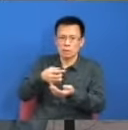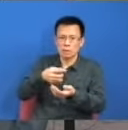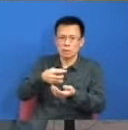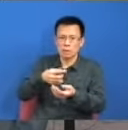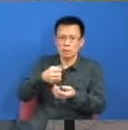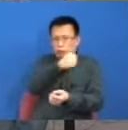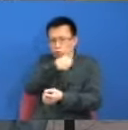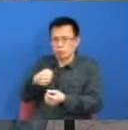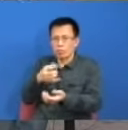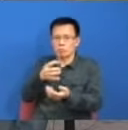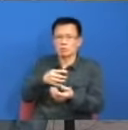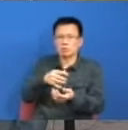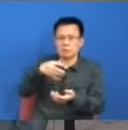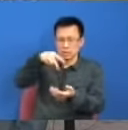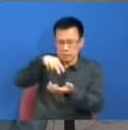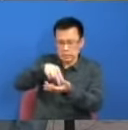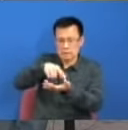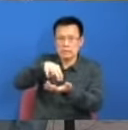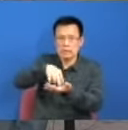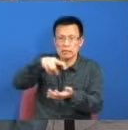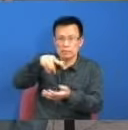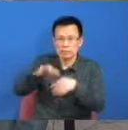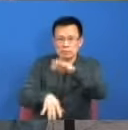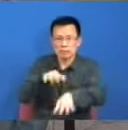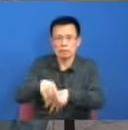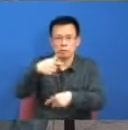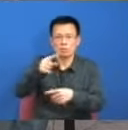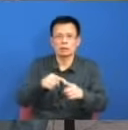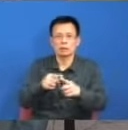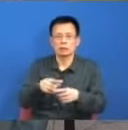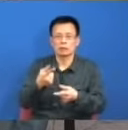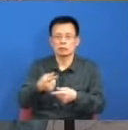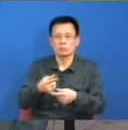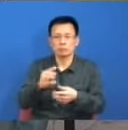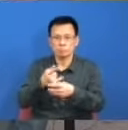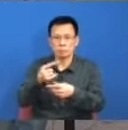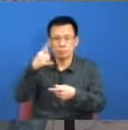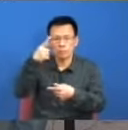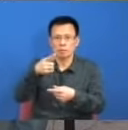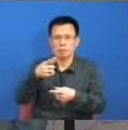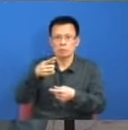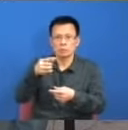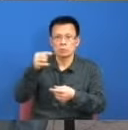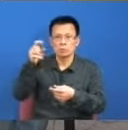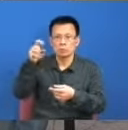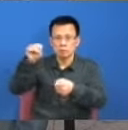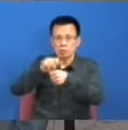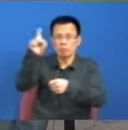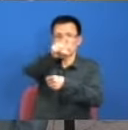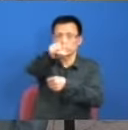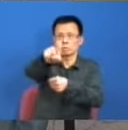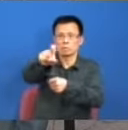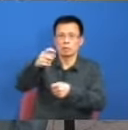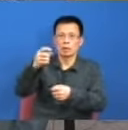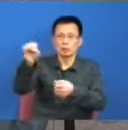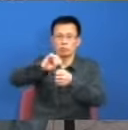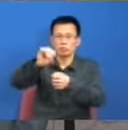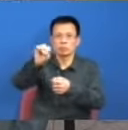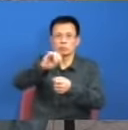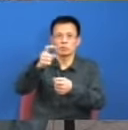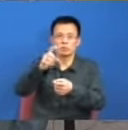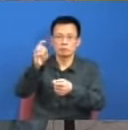的但是警方為什麼這樣做呢？因為他這樣 blockade 了之後呢就噴了胡椒噴霧啊之類等等就發覺